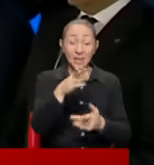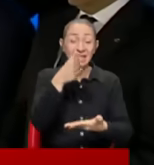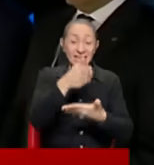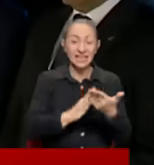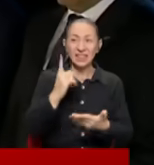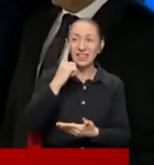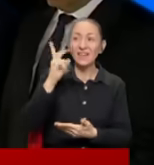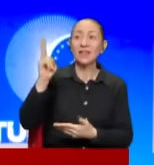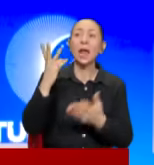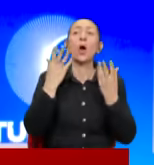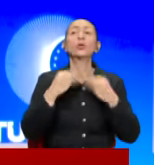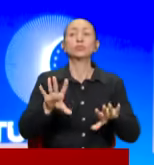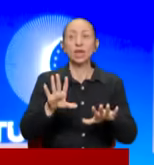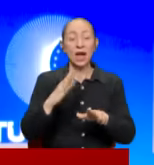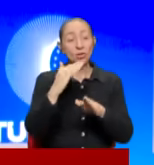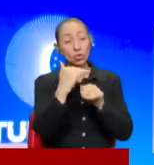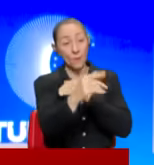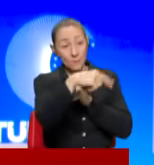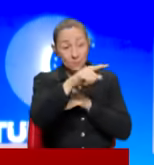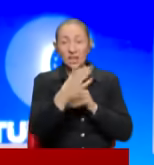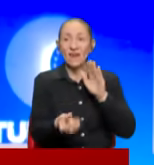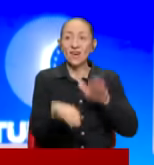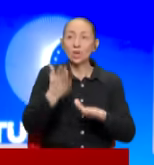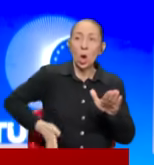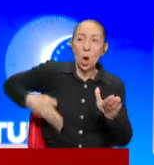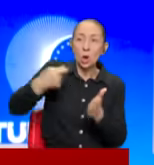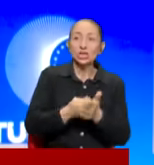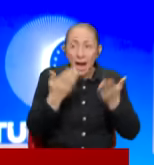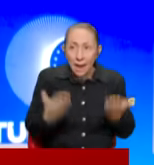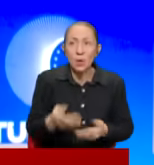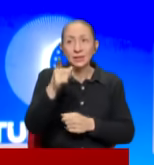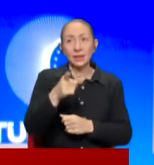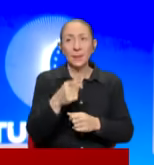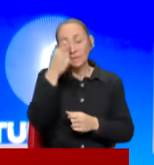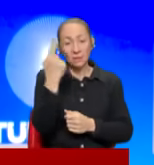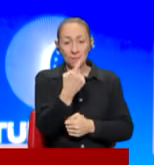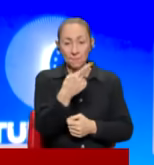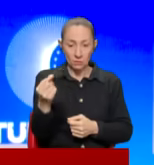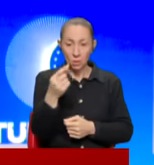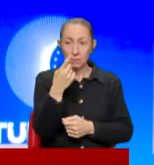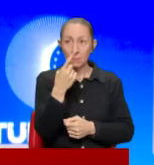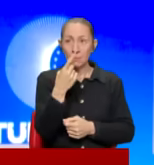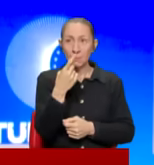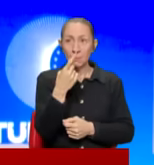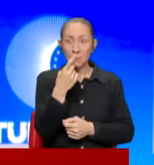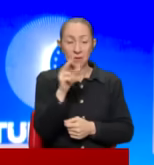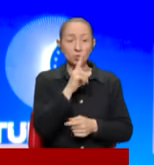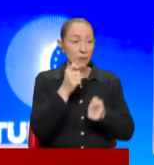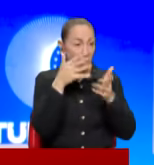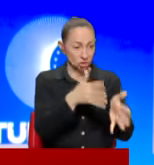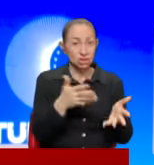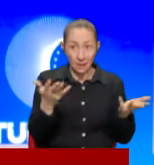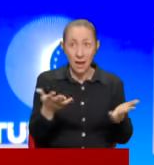yarısının devletten olmayacağını, vatandaşın daha fazla ödeyeceğini kabul etti. Belki 1 milyon lira, 1-200 para harcayacaksınız